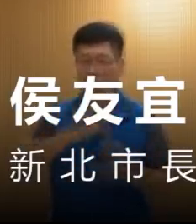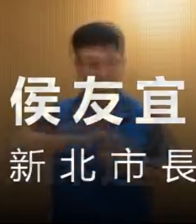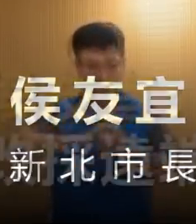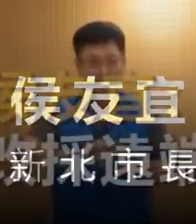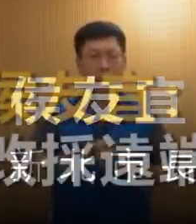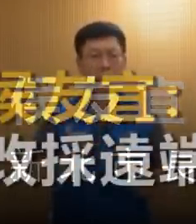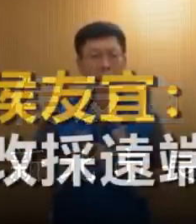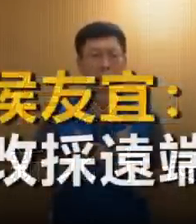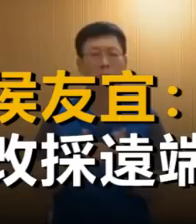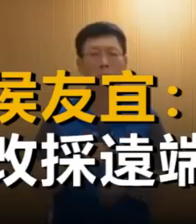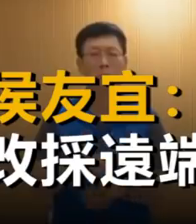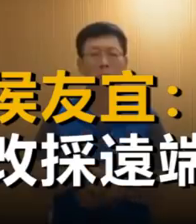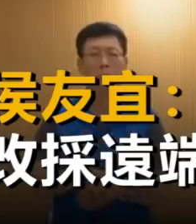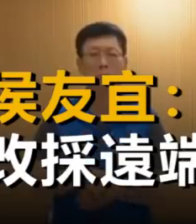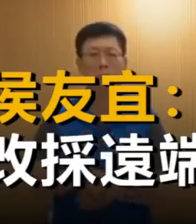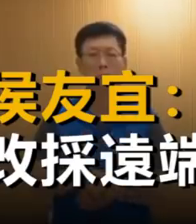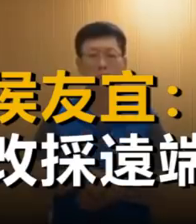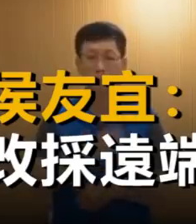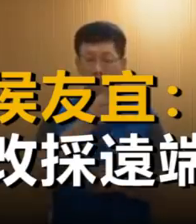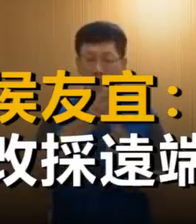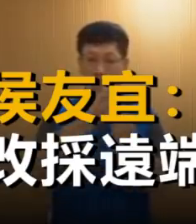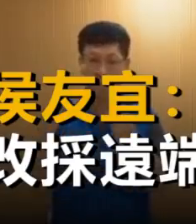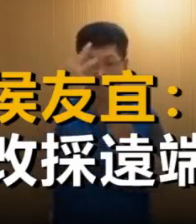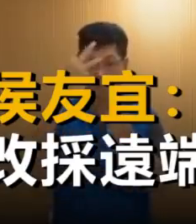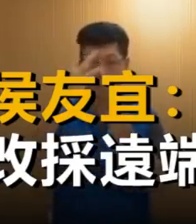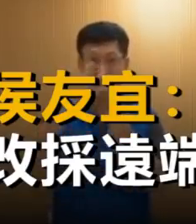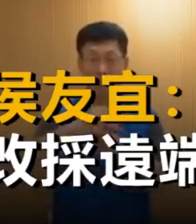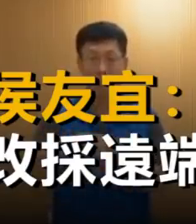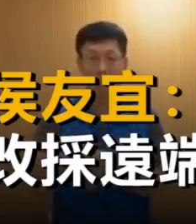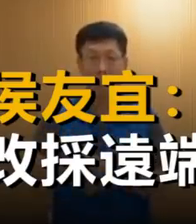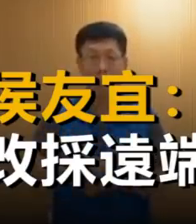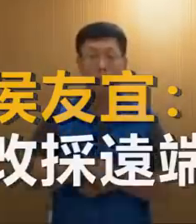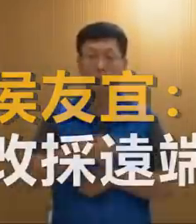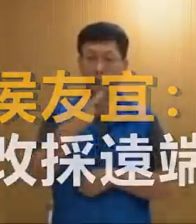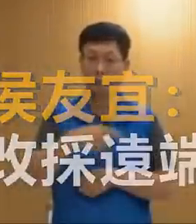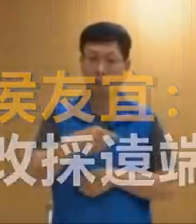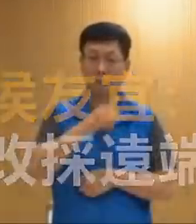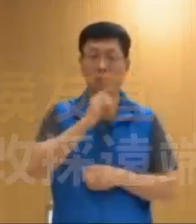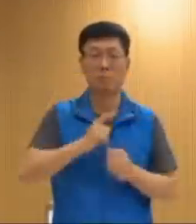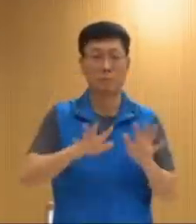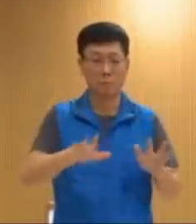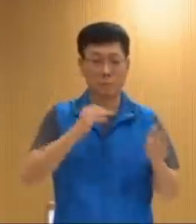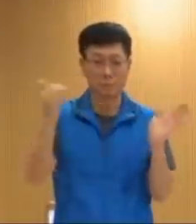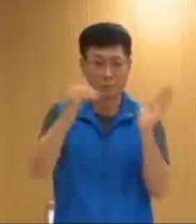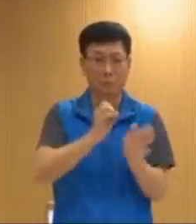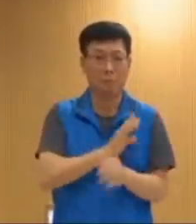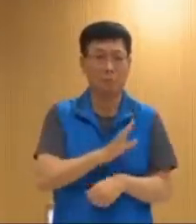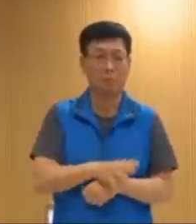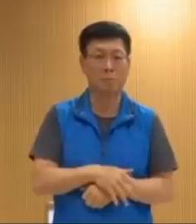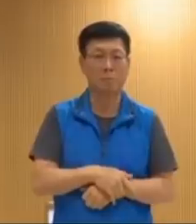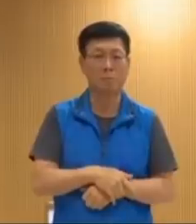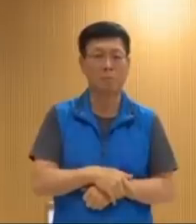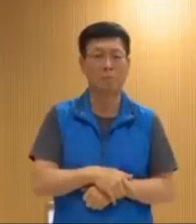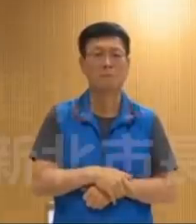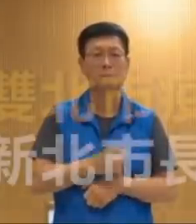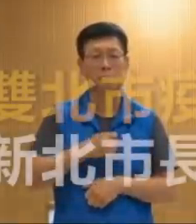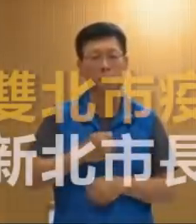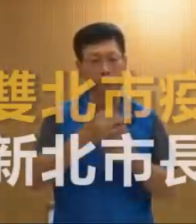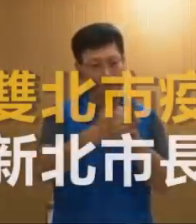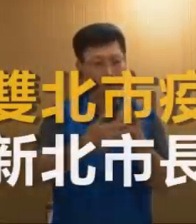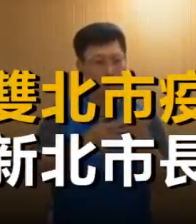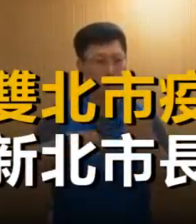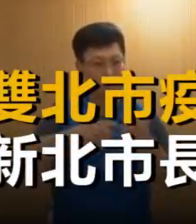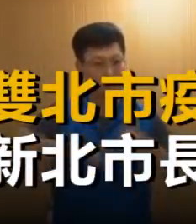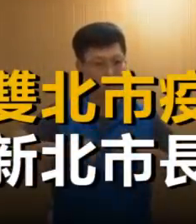班。我们高三国九因为课程已结束，为了维护学生的健